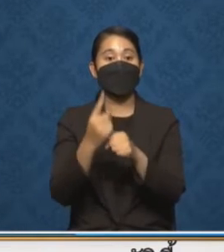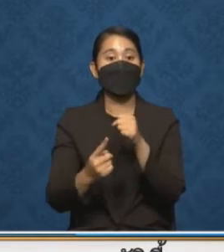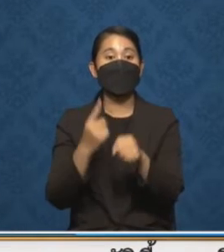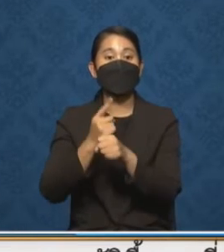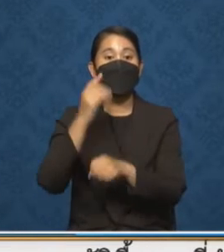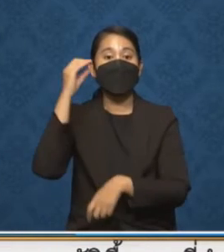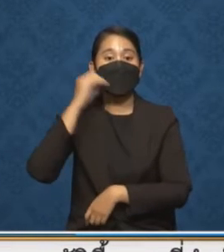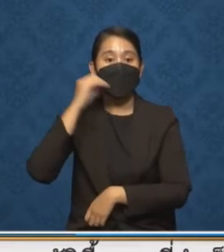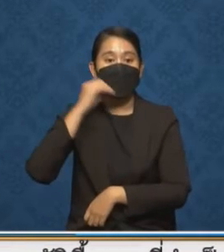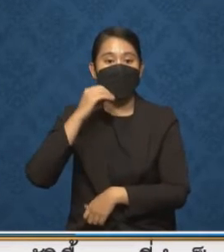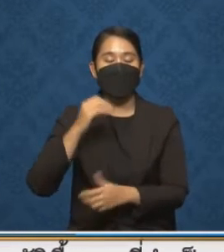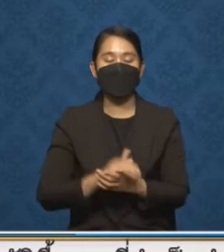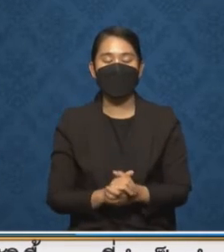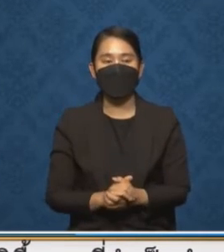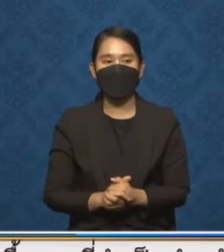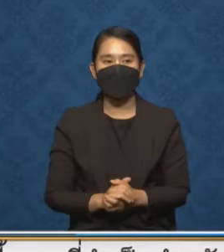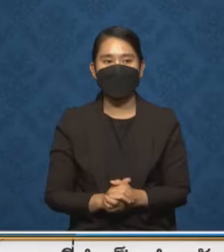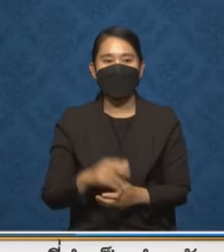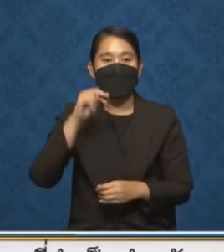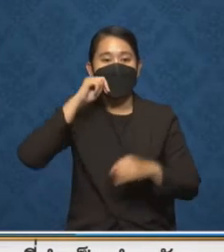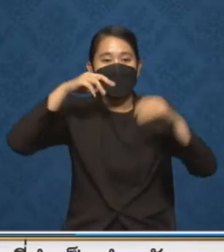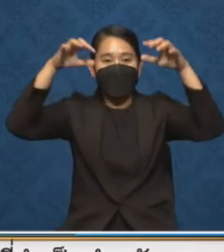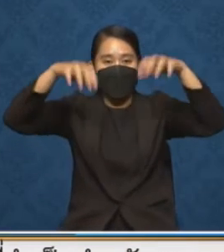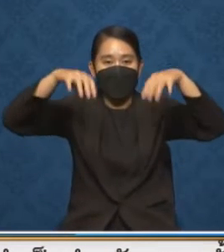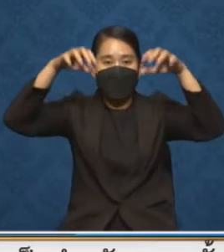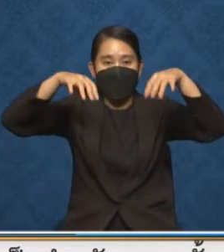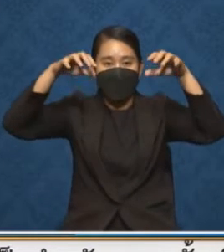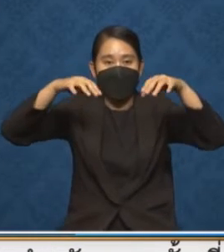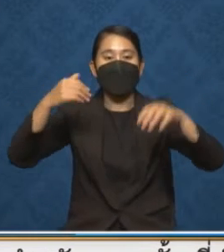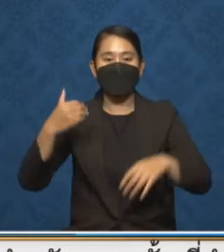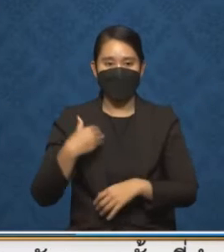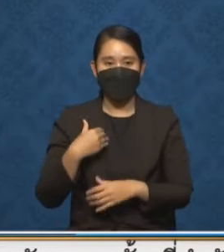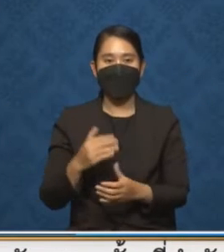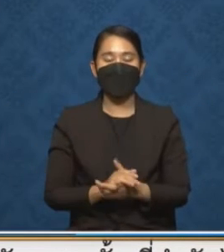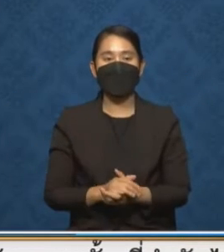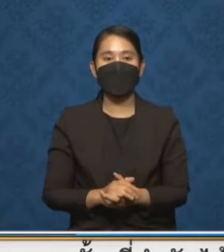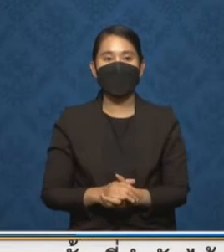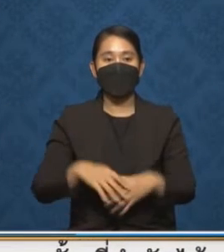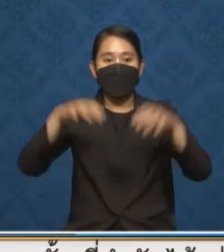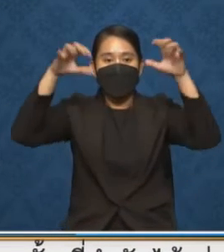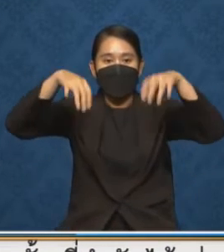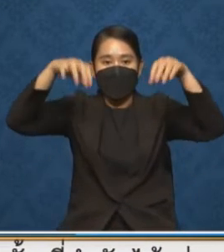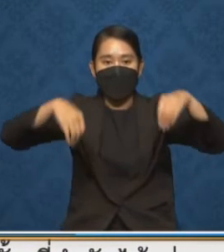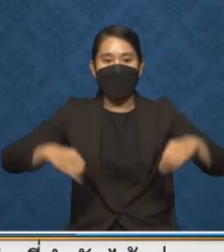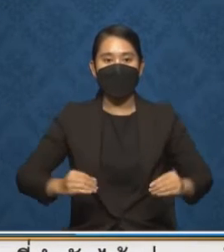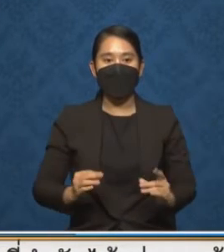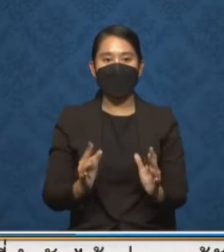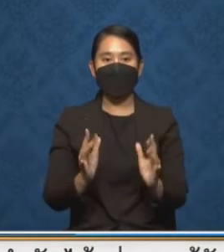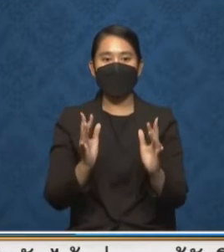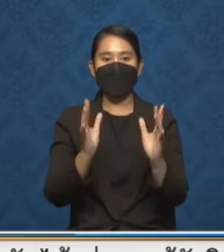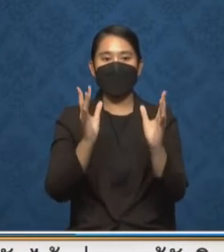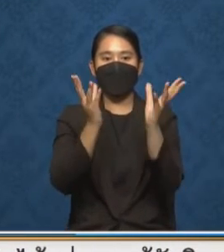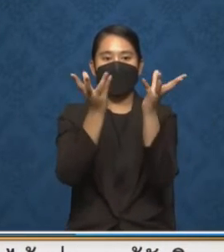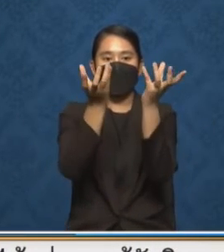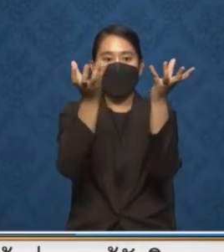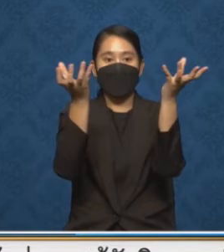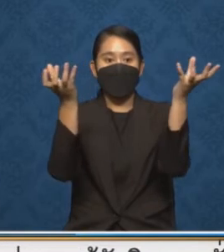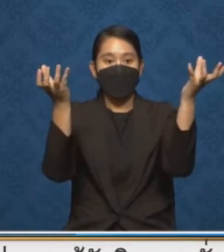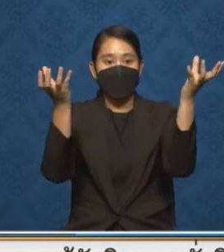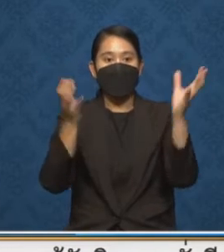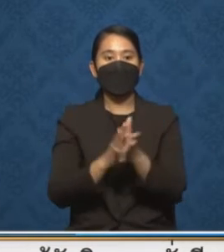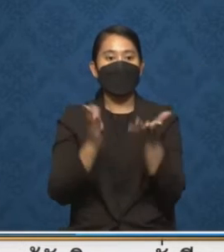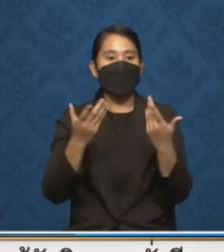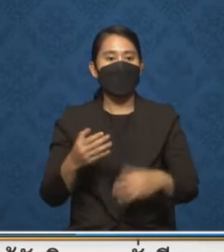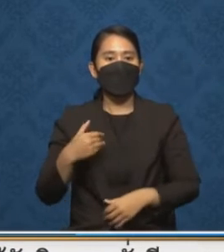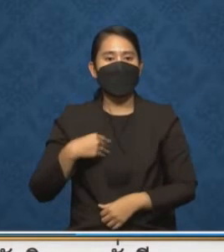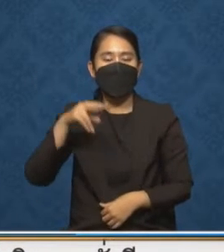น้ำจากฟ้าตกมากมาย ลงใหและห กลไป dun notreแต่ที่เก็บเป้ำแท้ให